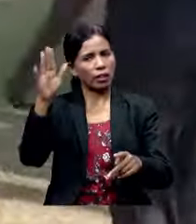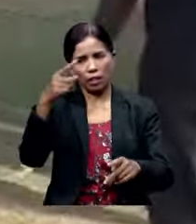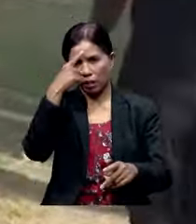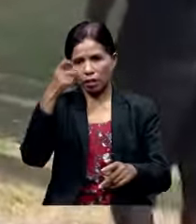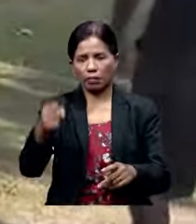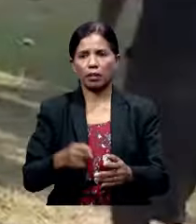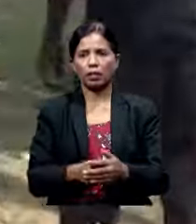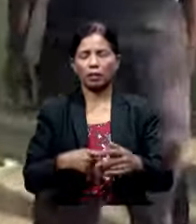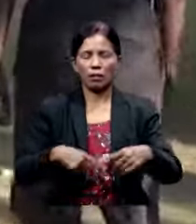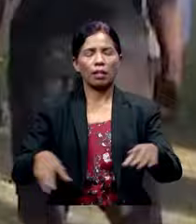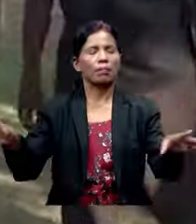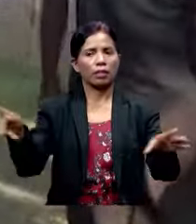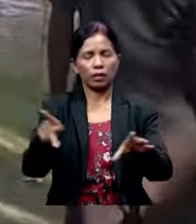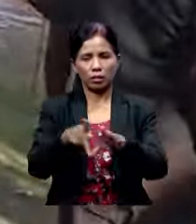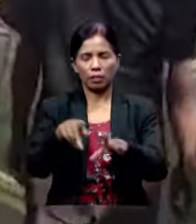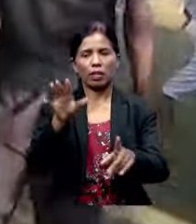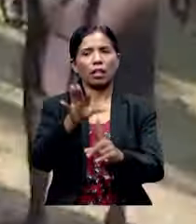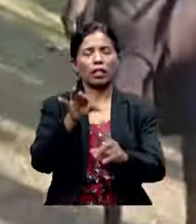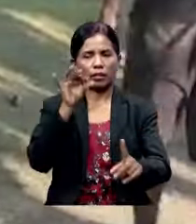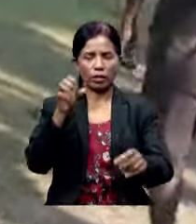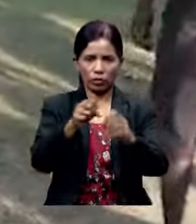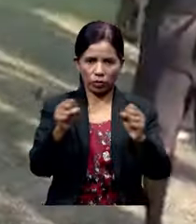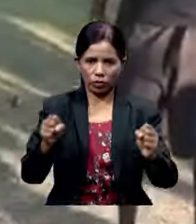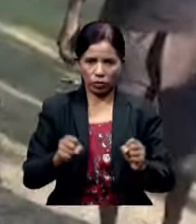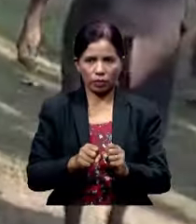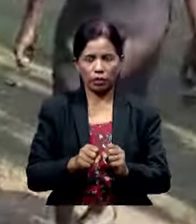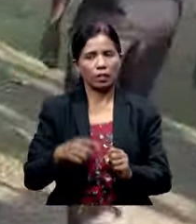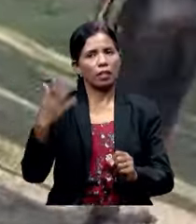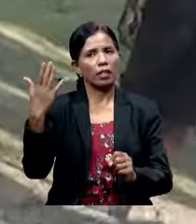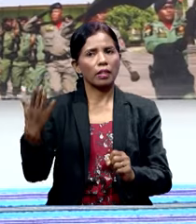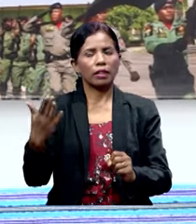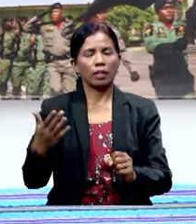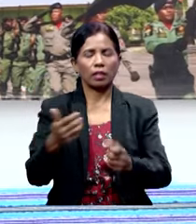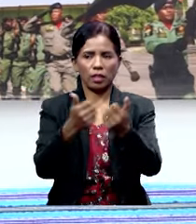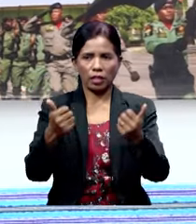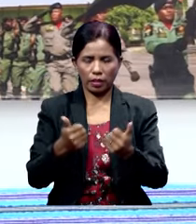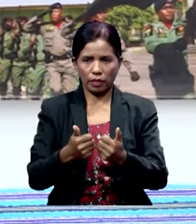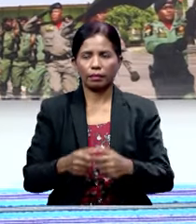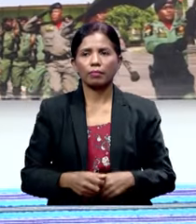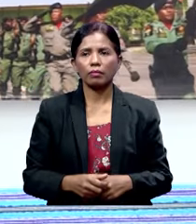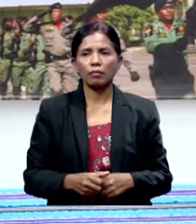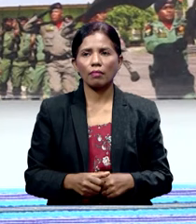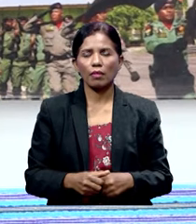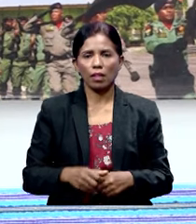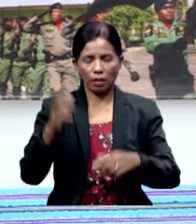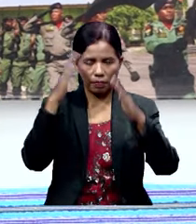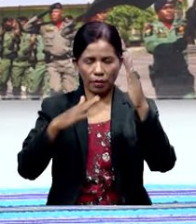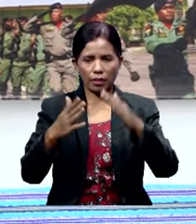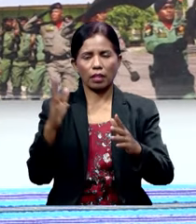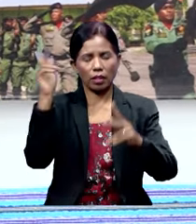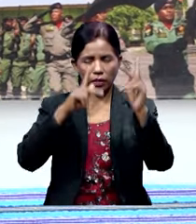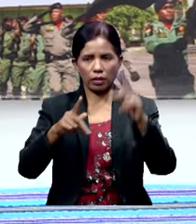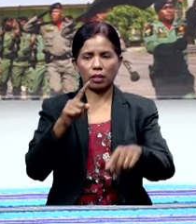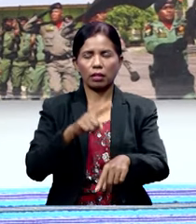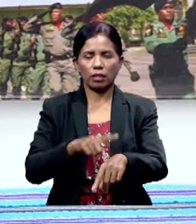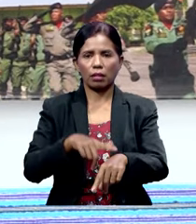umana emas pa participa hela iha elisang suku iha aldeanian. Akontesimento ni iha tuku lima